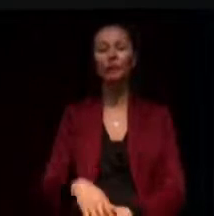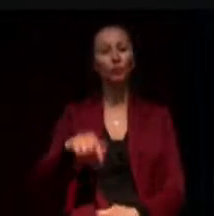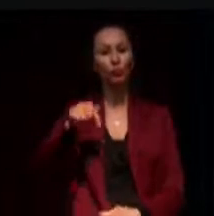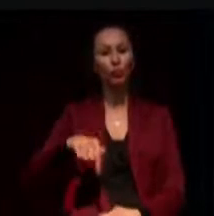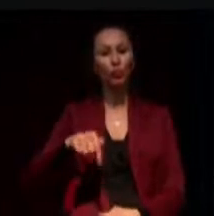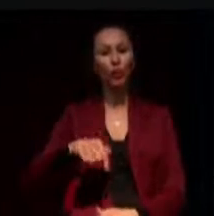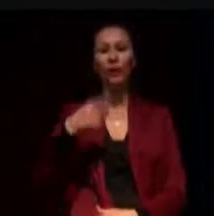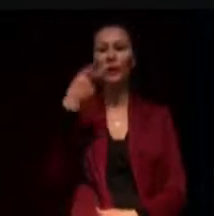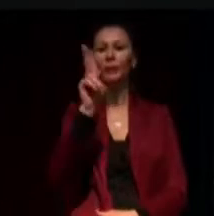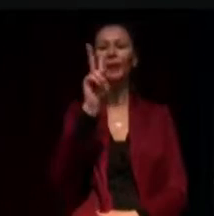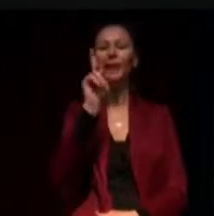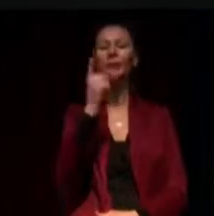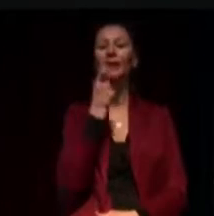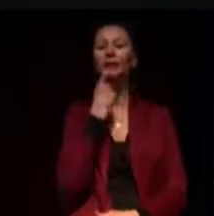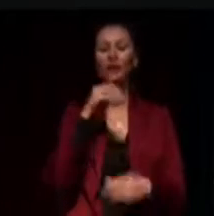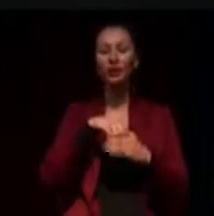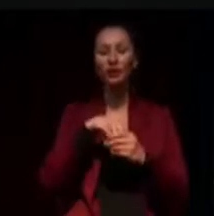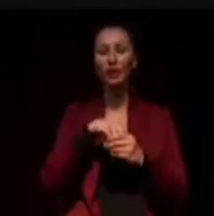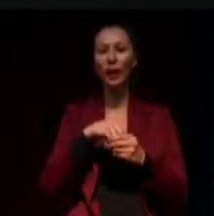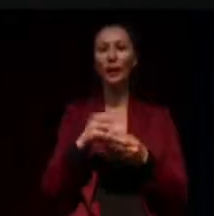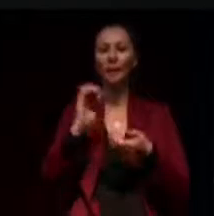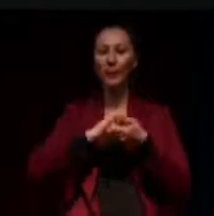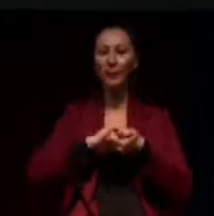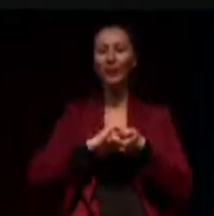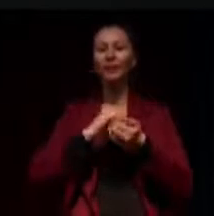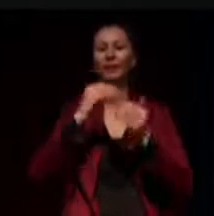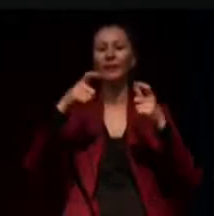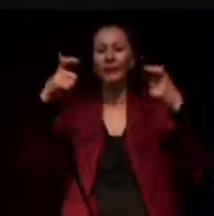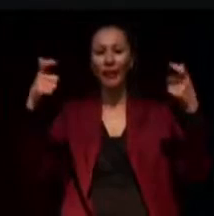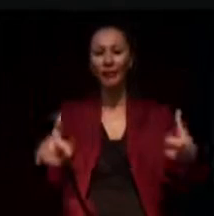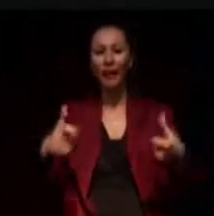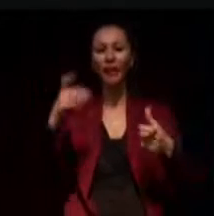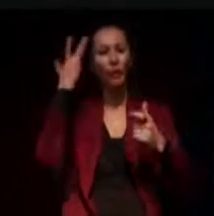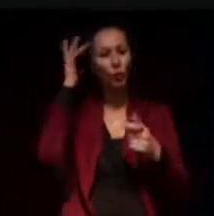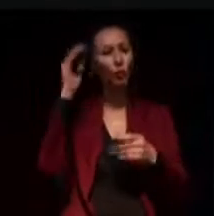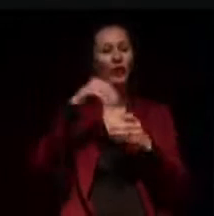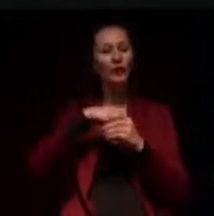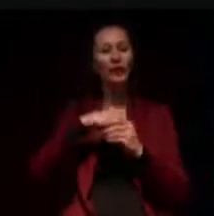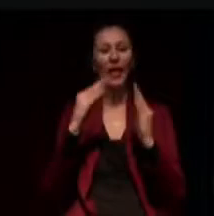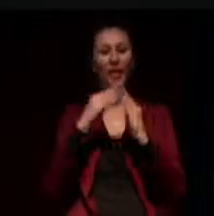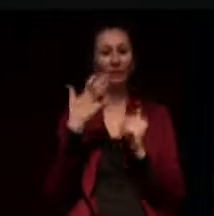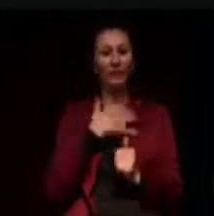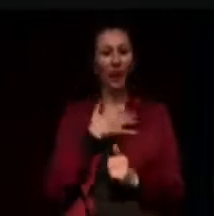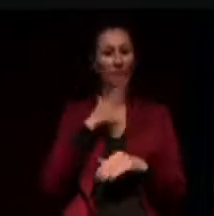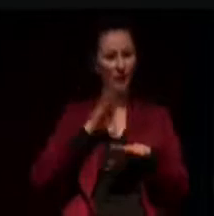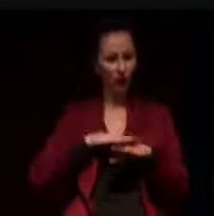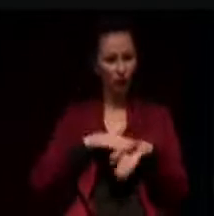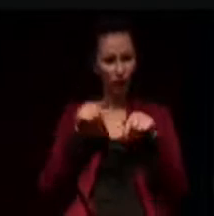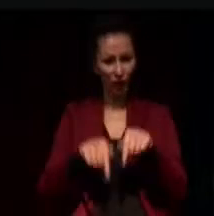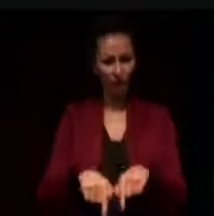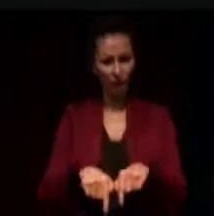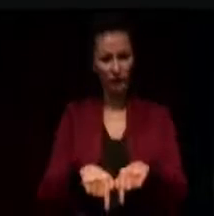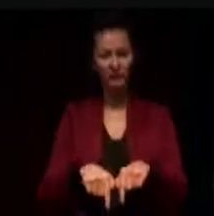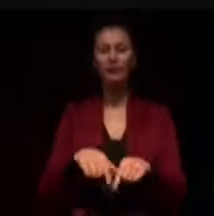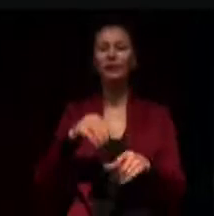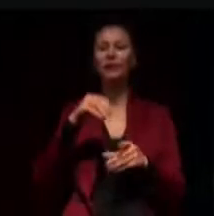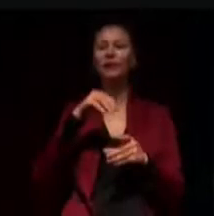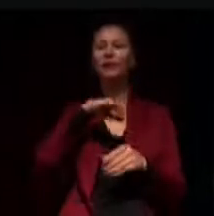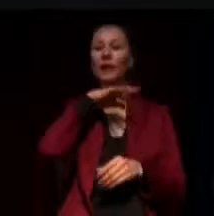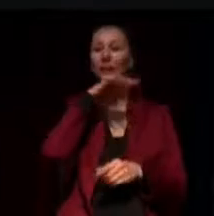burada 2021 yılında Birleşik Kentler ve Yerel Yönetimler Kültür Zirvesi'ne ev sahipliği yapacağız. Terra